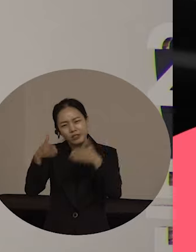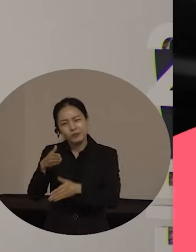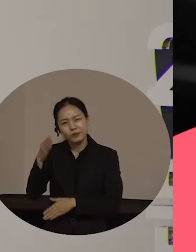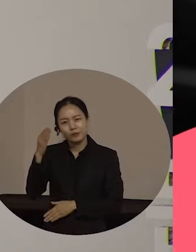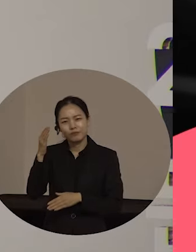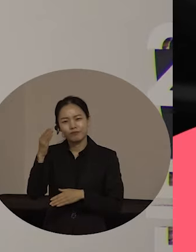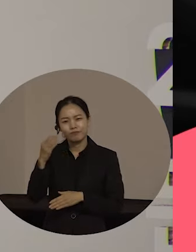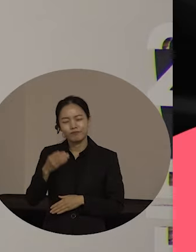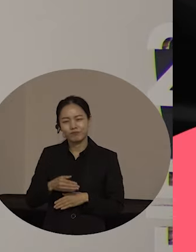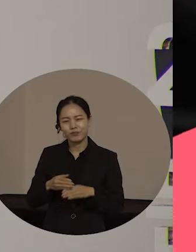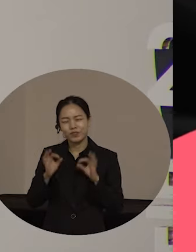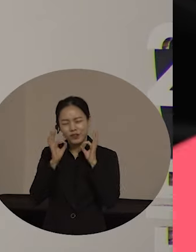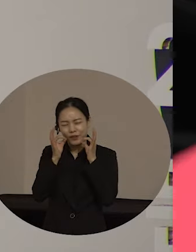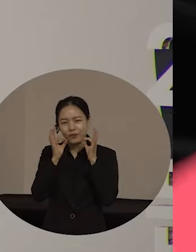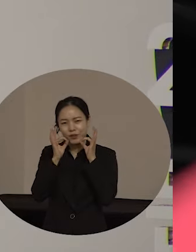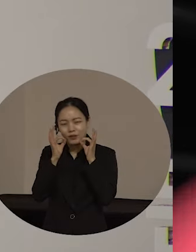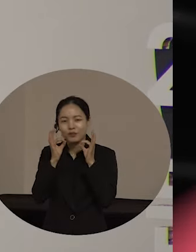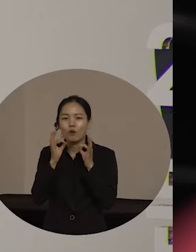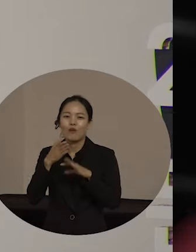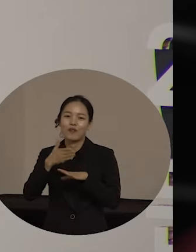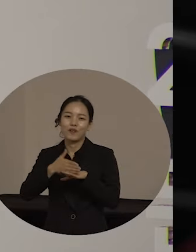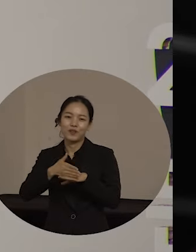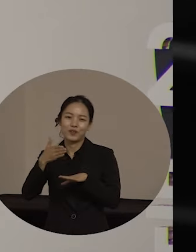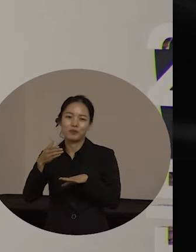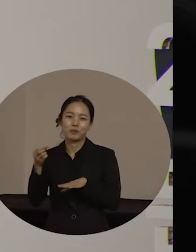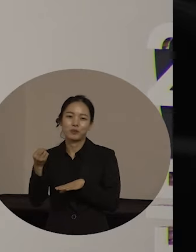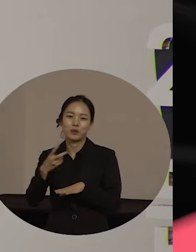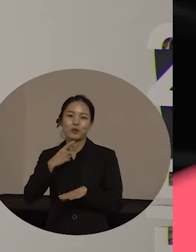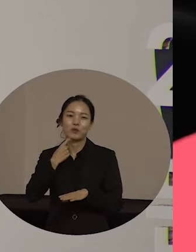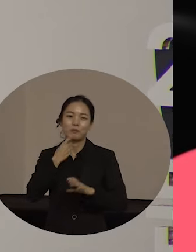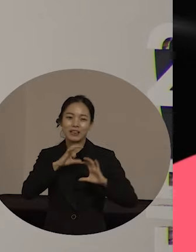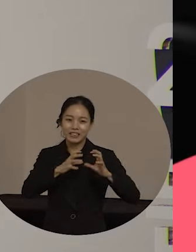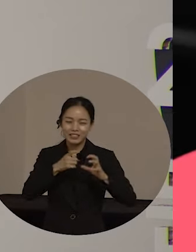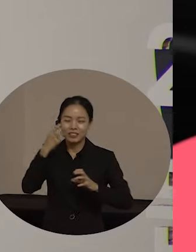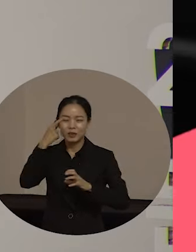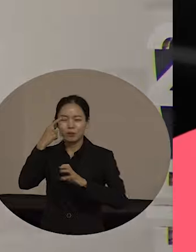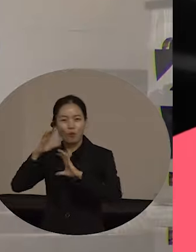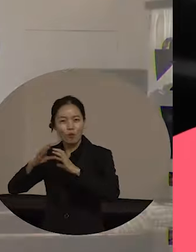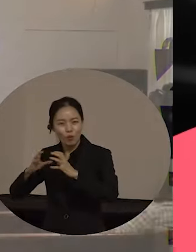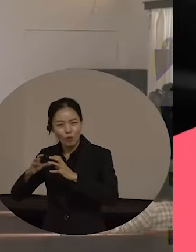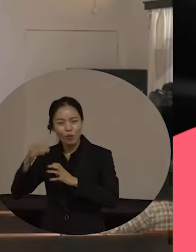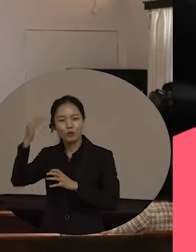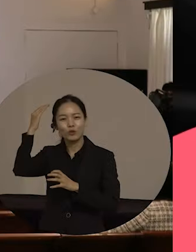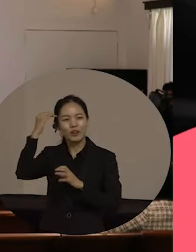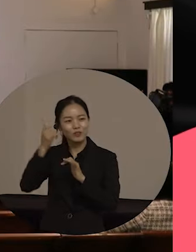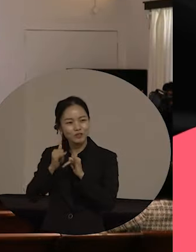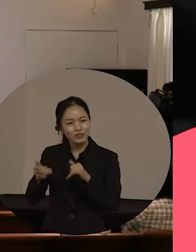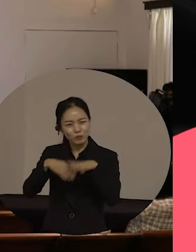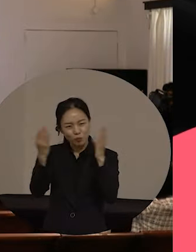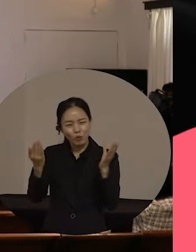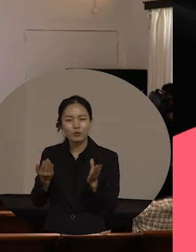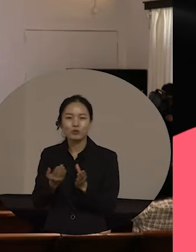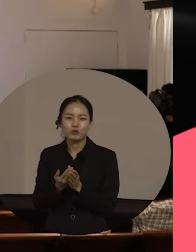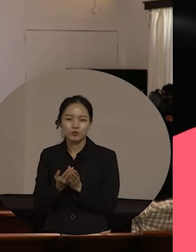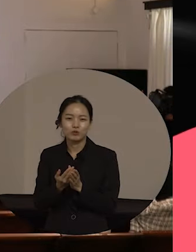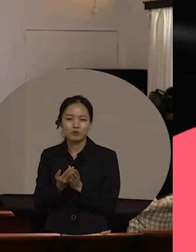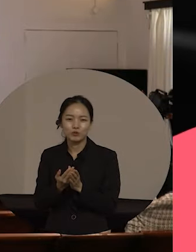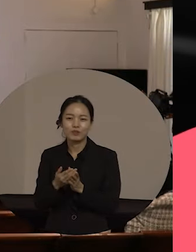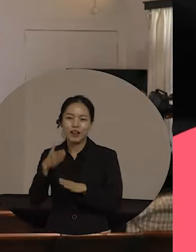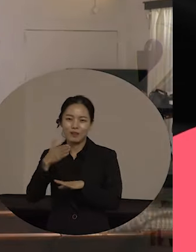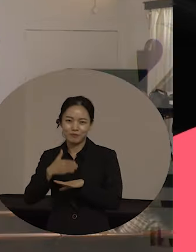나라에서 저 끝에서 오신 너무 멋진 핀란드, 몽골리아 그리고 우리나라 미국 사례까지 발표해 주신